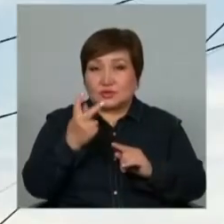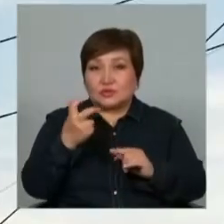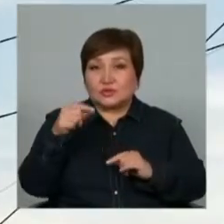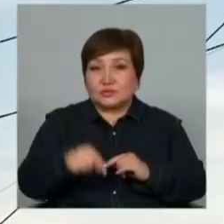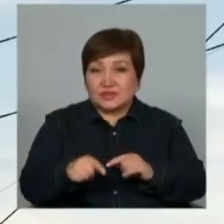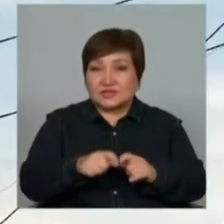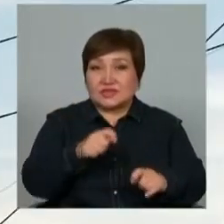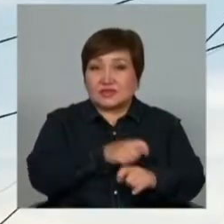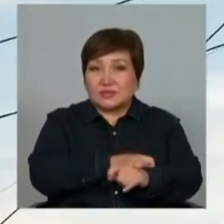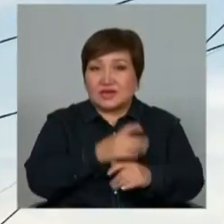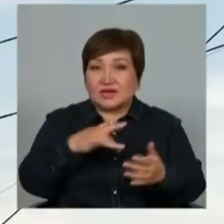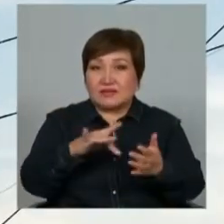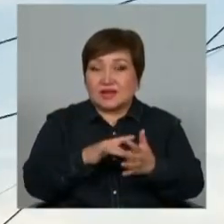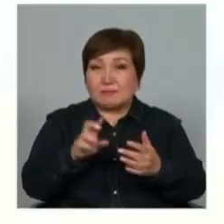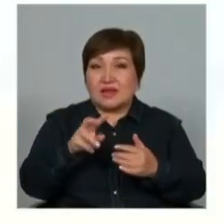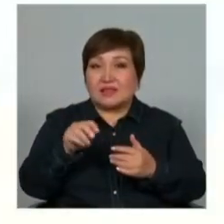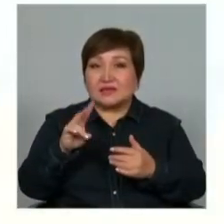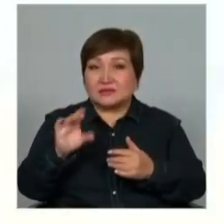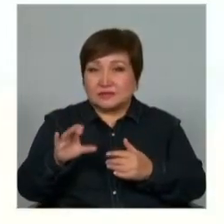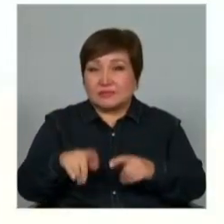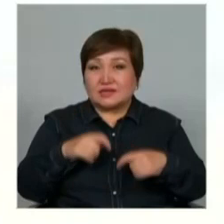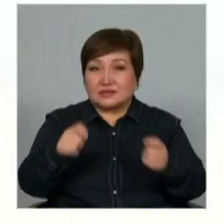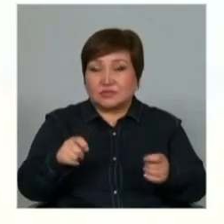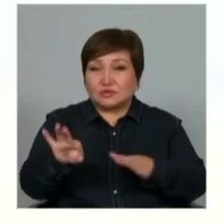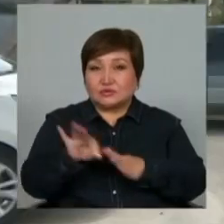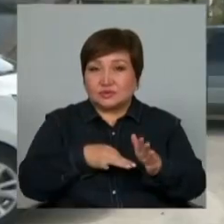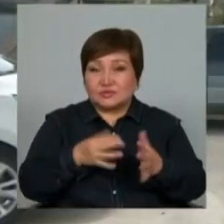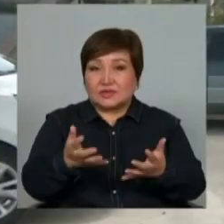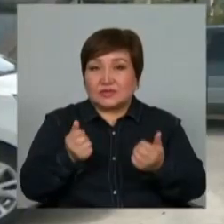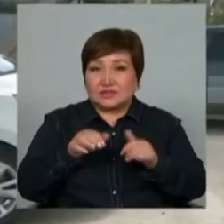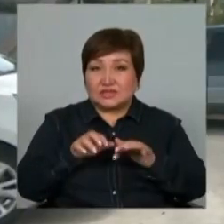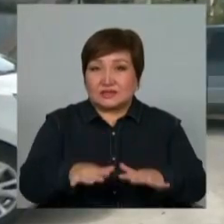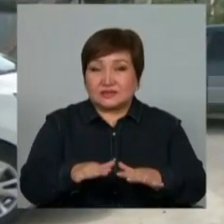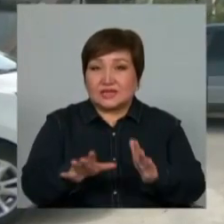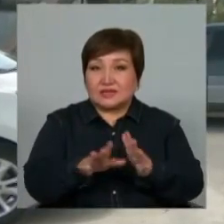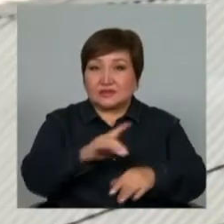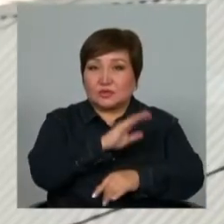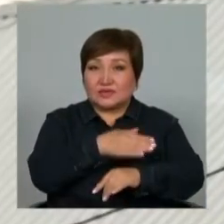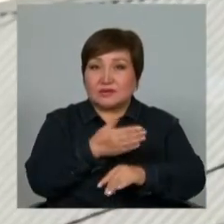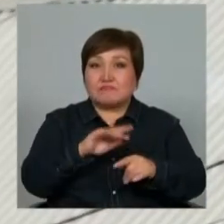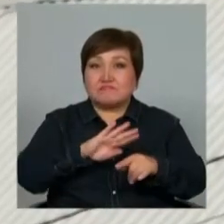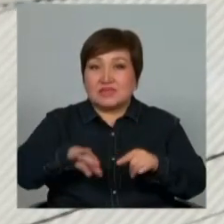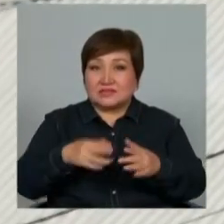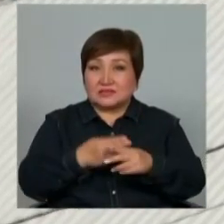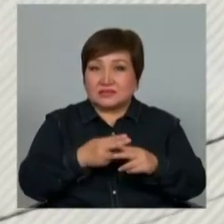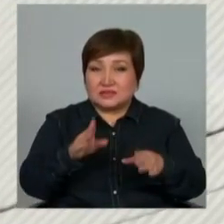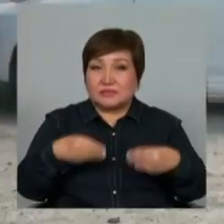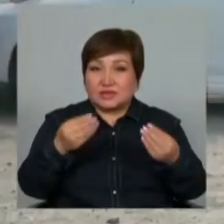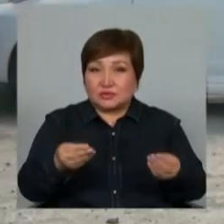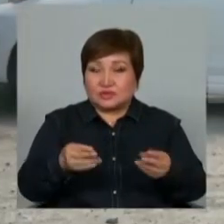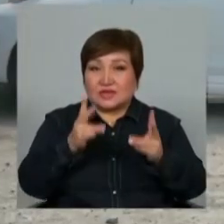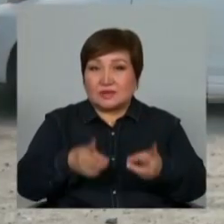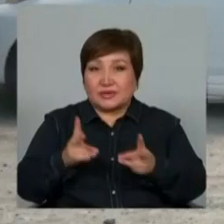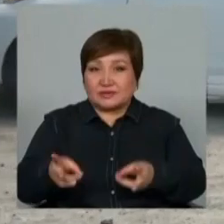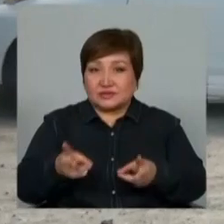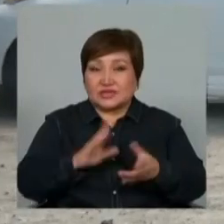шақырымы қала балансына берілді. Бұл жүйелі түрде қабылданған шаралар электр қуатын ешқандай кедергісіз беруге және апатты